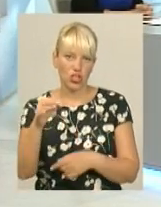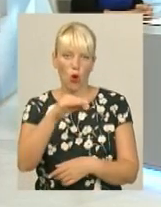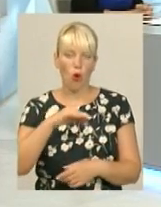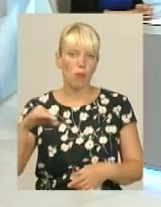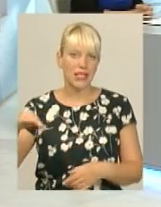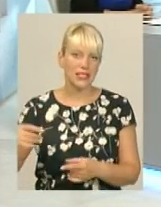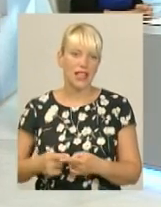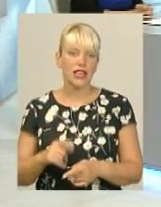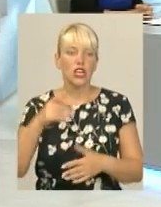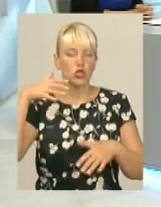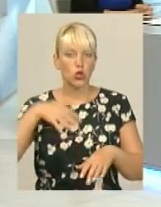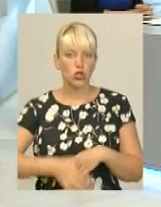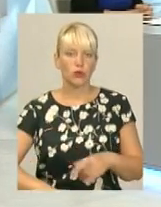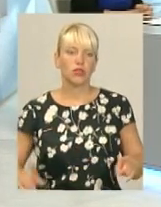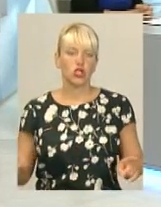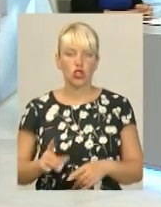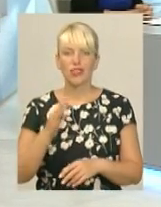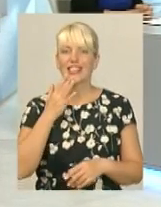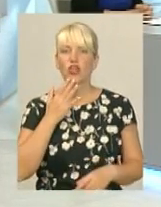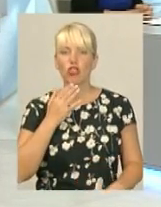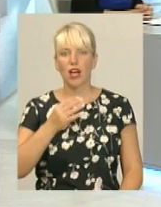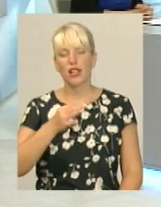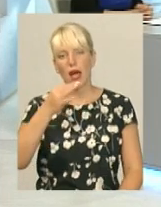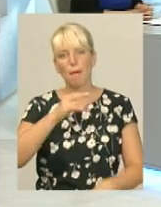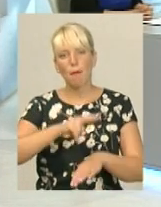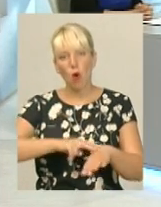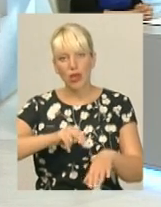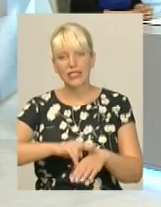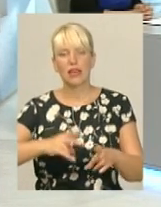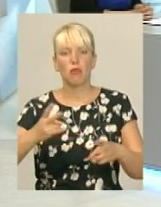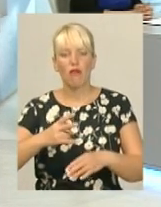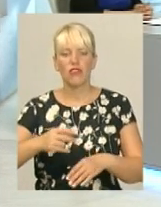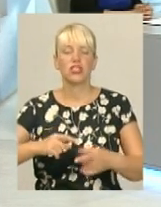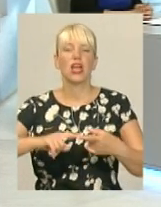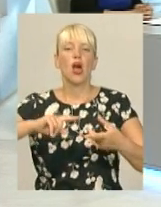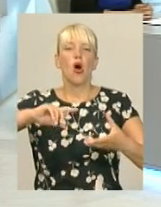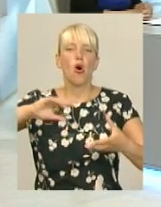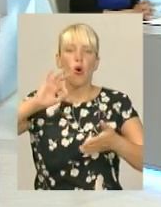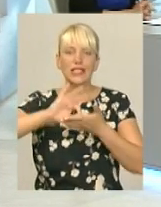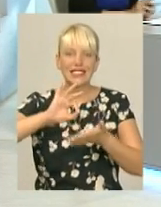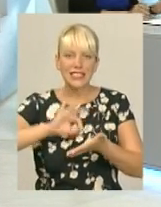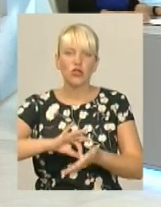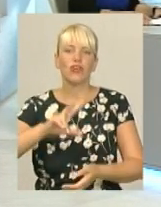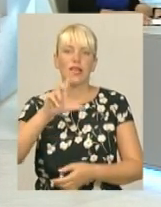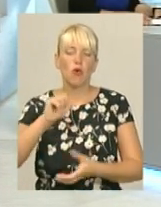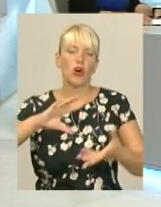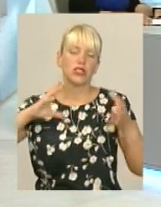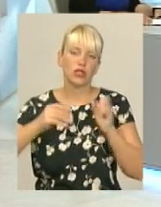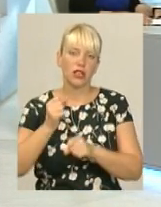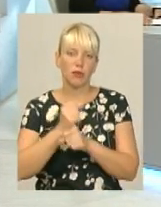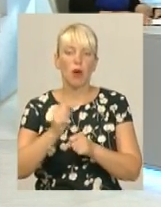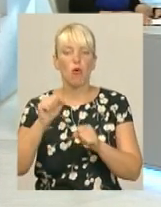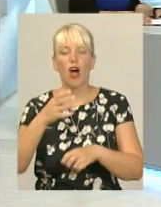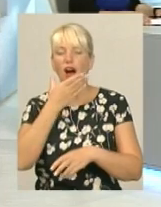Ну, зрозуміло, що національну поліцію мають оцінювати по результатах роботи. Ми можемо дуже гарно розповідати,